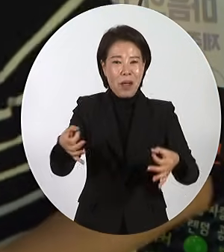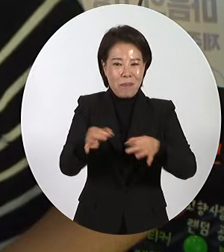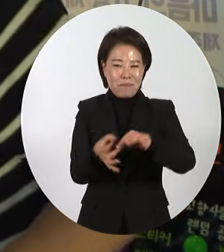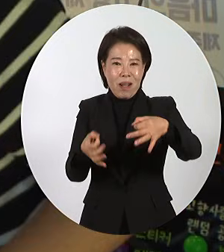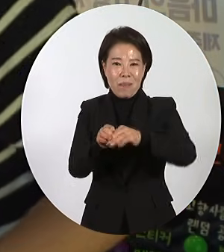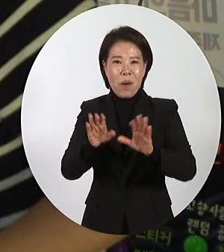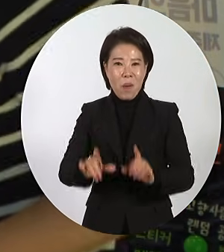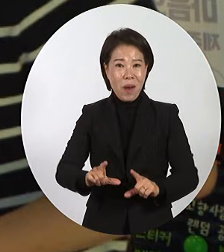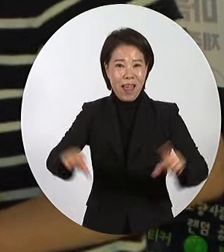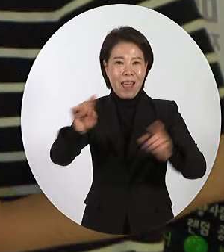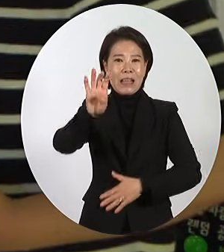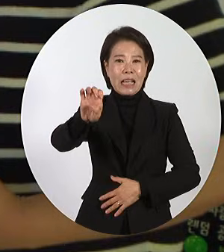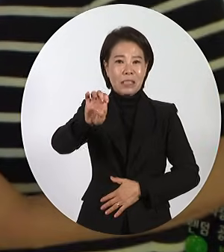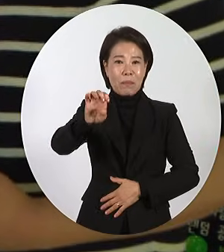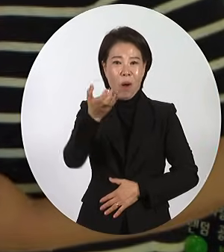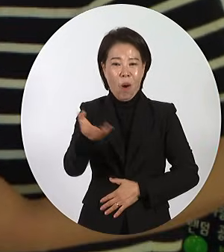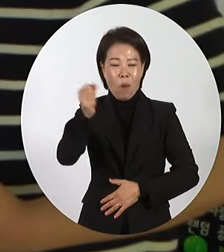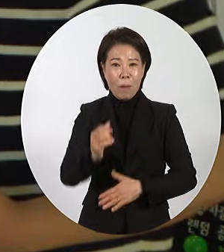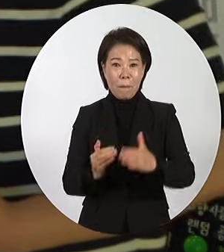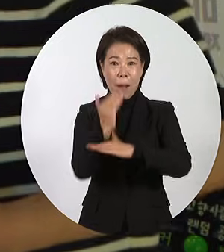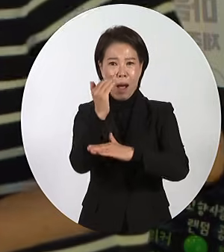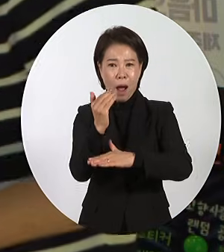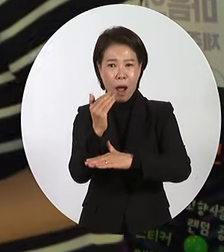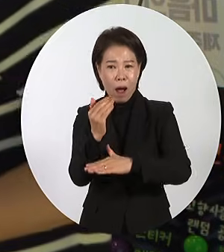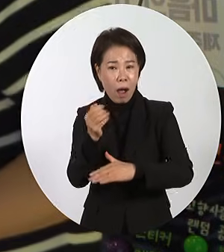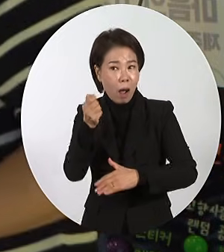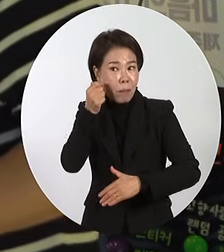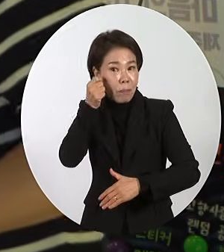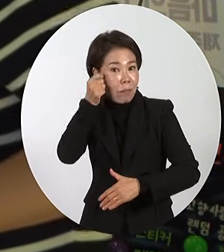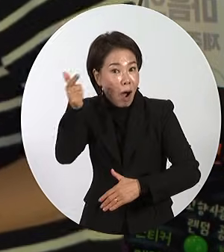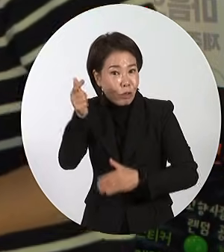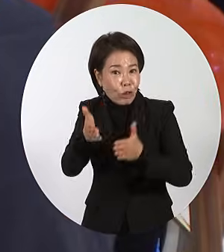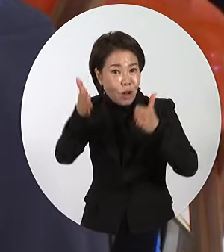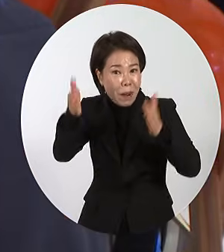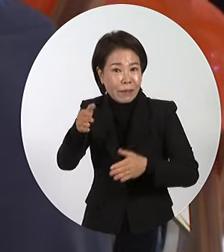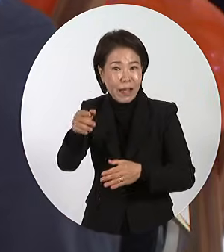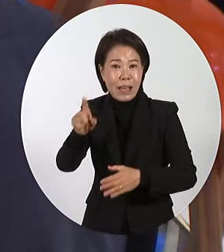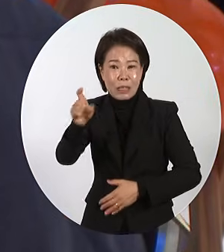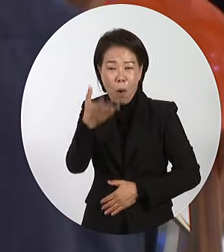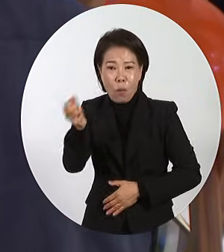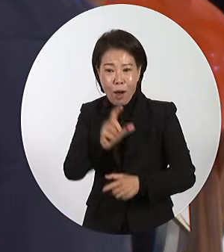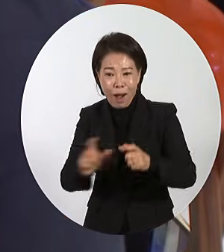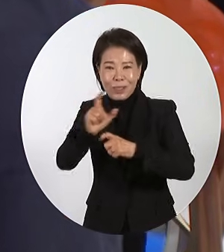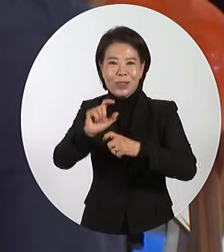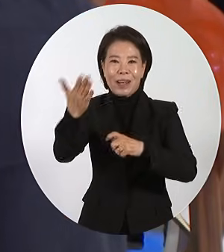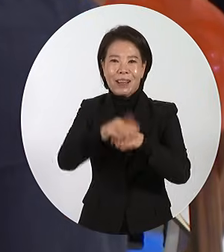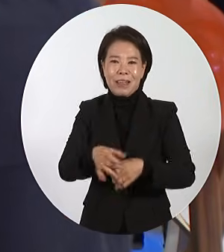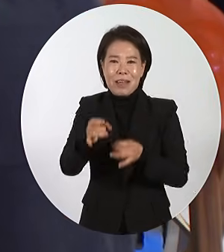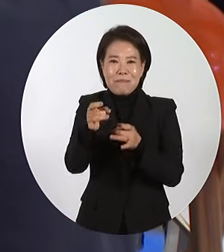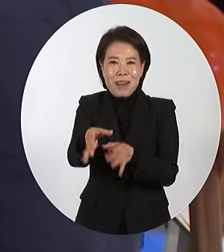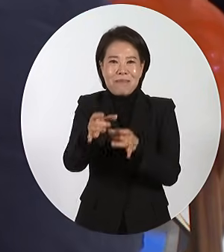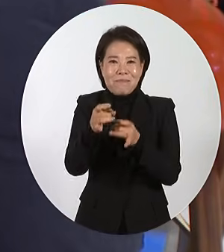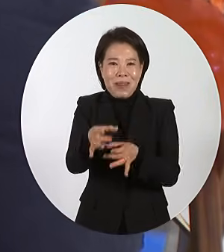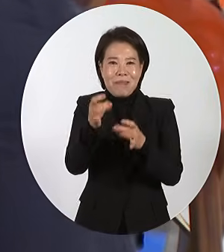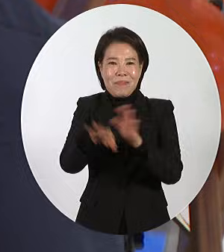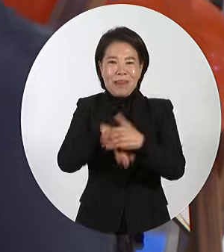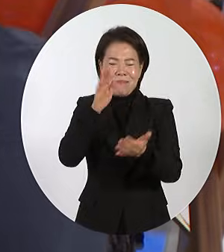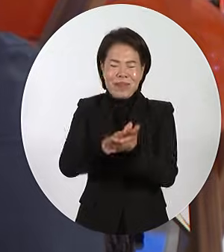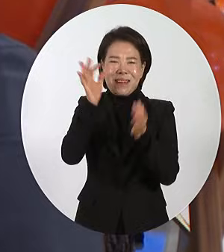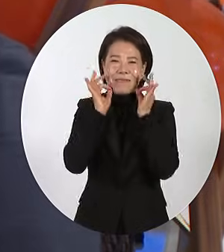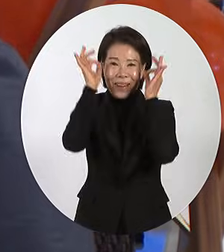모금했고 올해는 40억 원 돌파 후 불과 6일 만에 10억 원이 추가되는 등 기부 열기가 이어지고